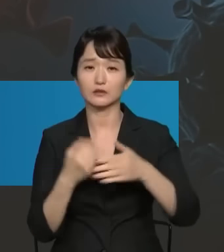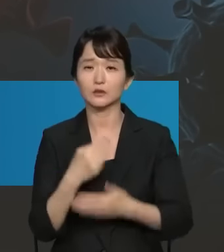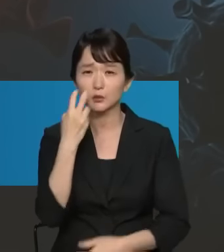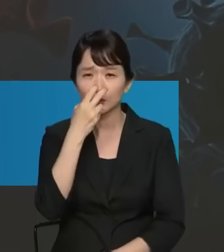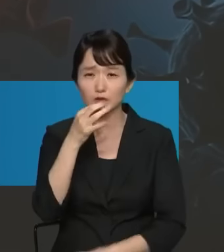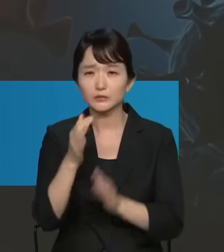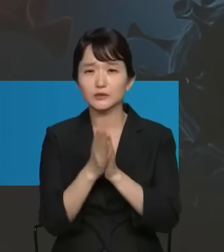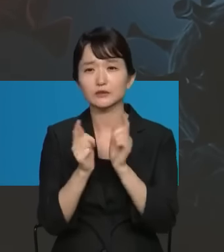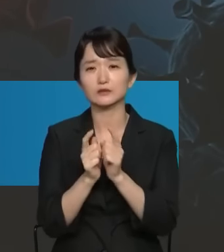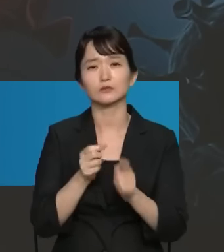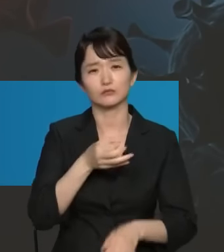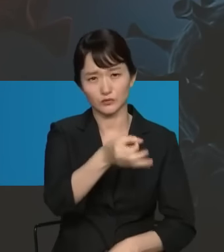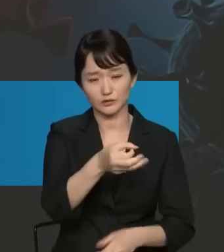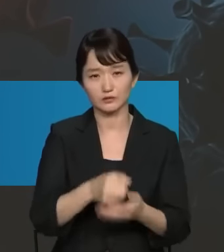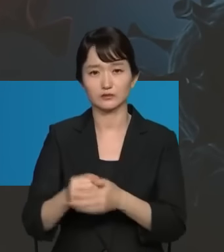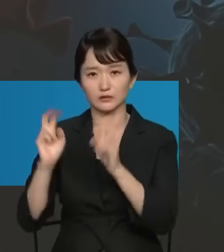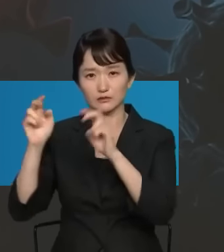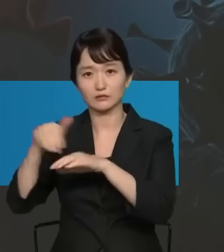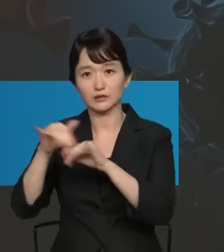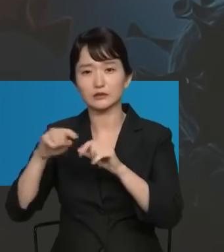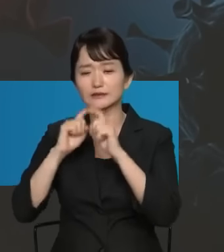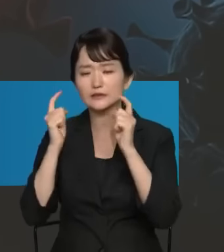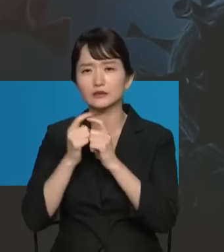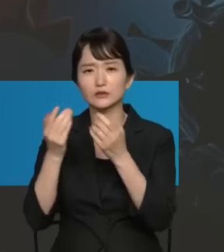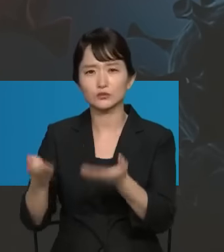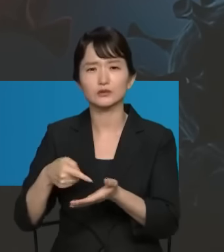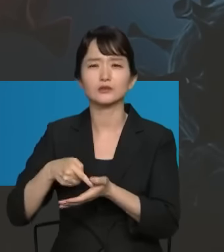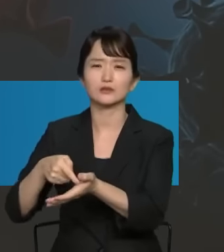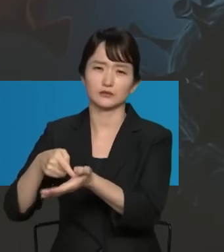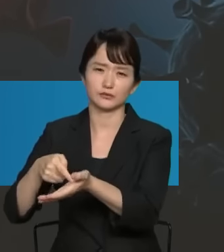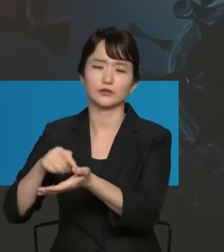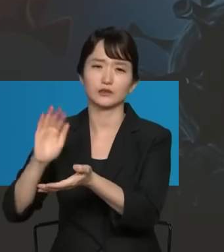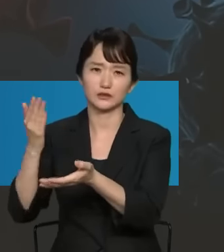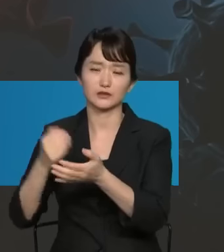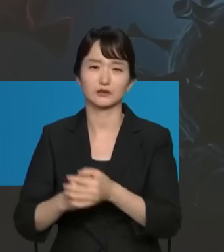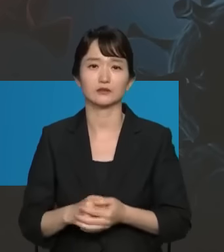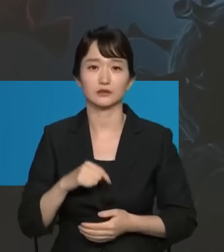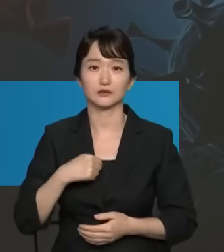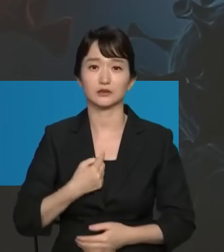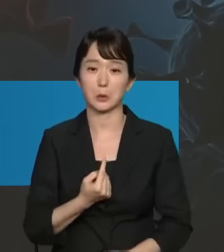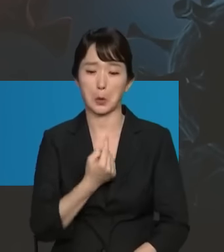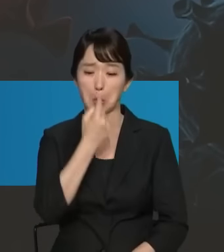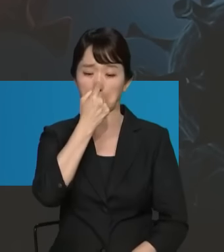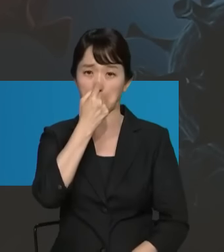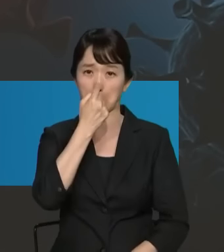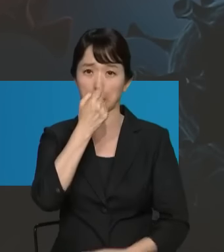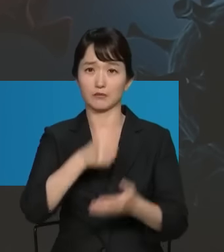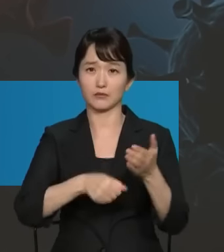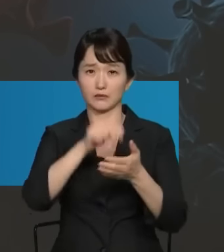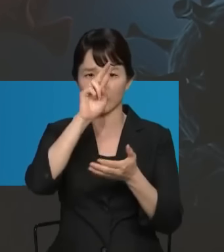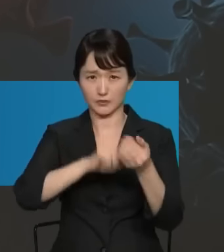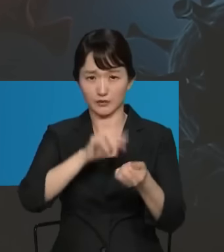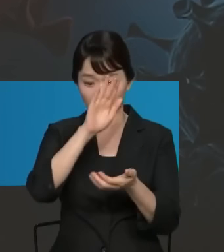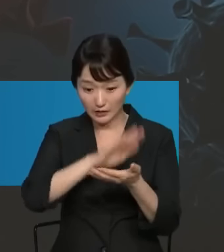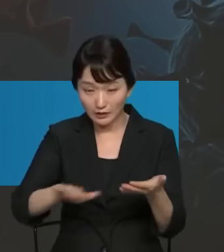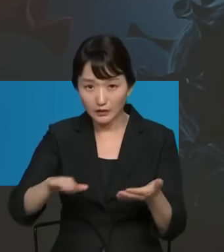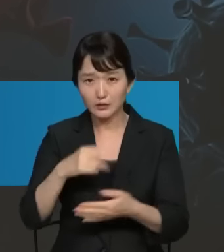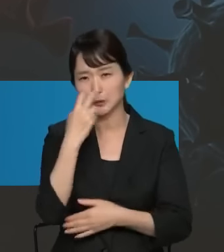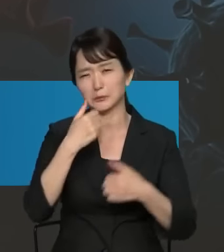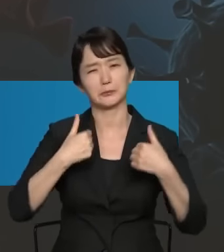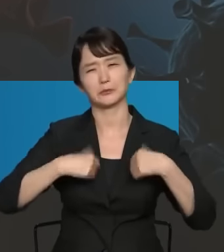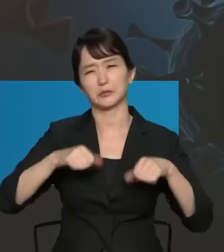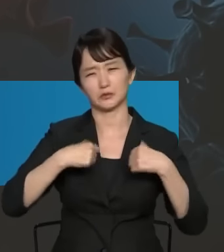검사비도 직접 내야 하고 또 직장인들은 개인 연차를 써야 하는데다가 자가 키트도 자주 품절돼서 검사를